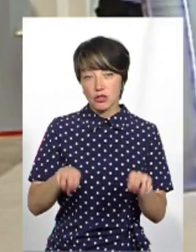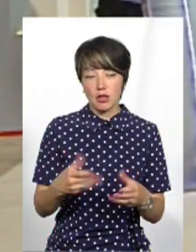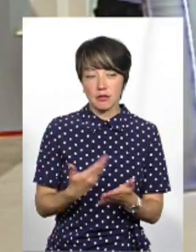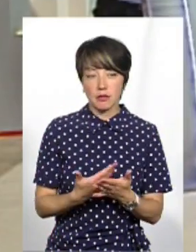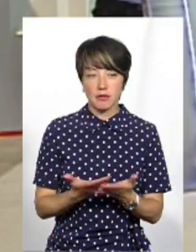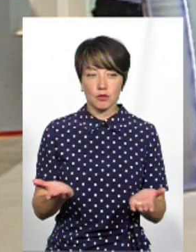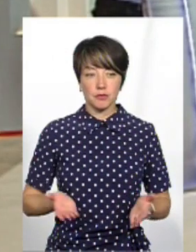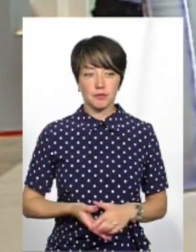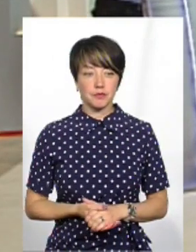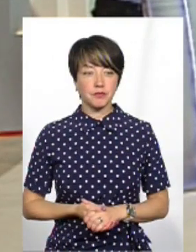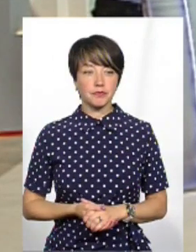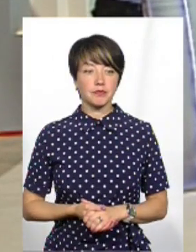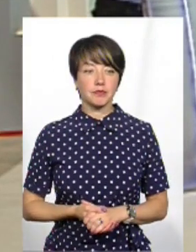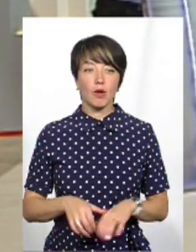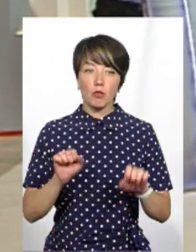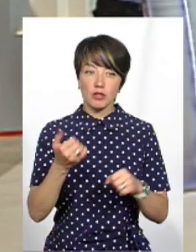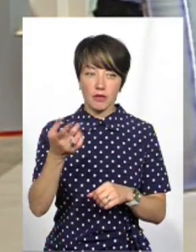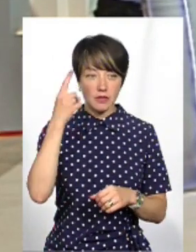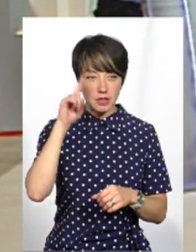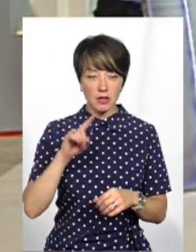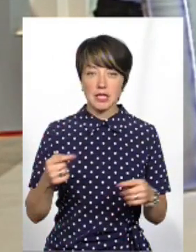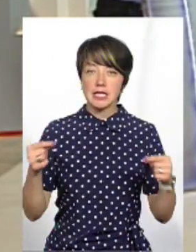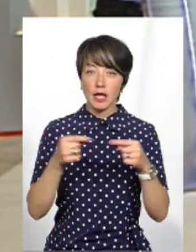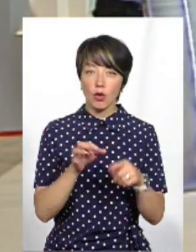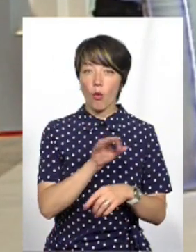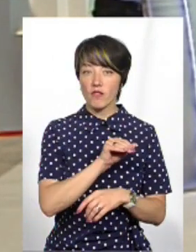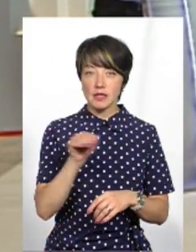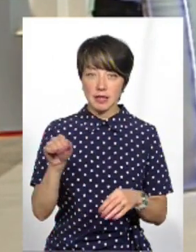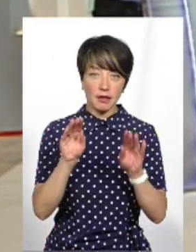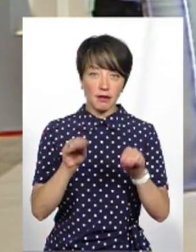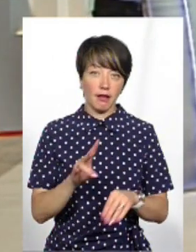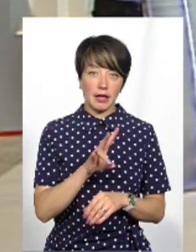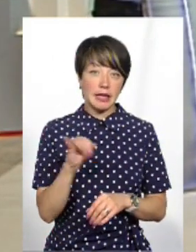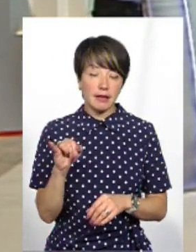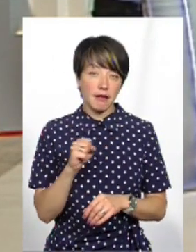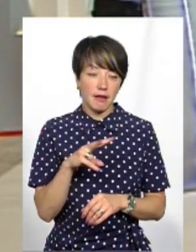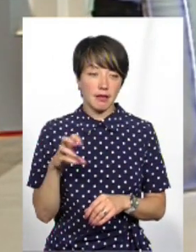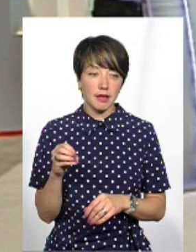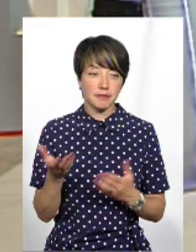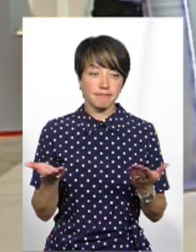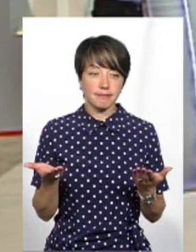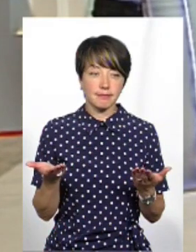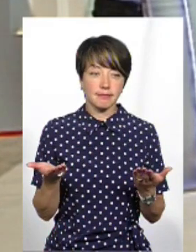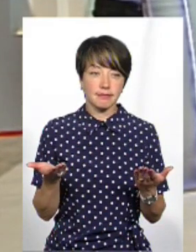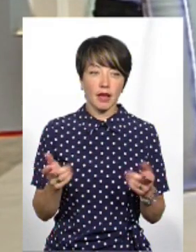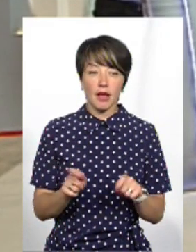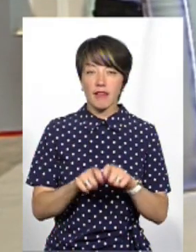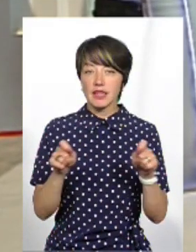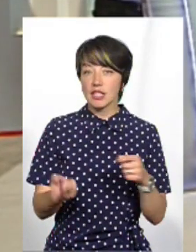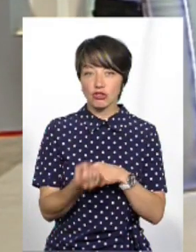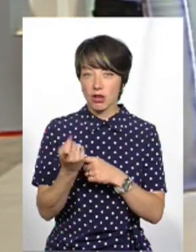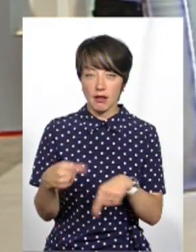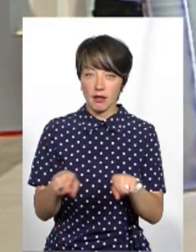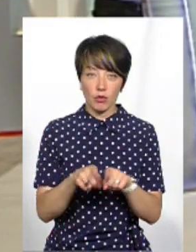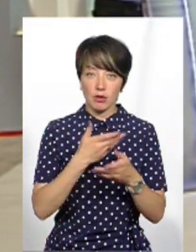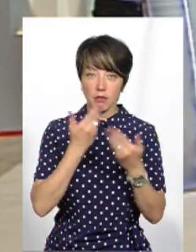не залишається. Можливо, ви, пані Ольго, щось про це Згідно знаєте? Офіційних даних, ні. Але, знову ж таки, в відкритих джерелах, принаймні,